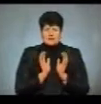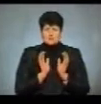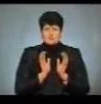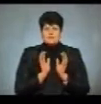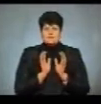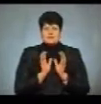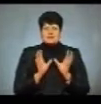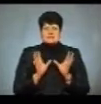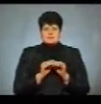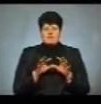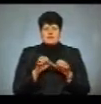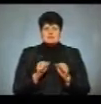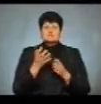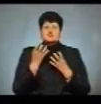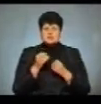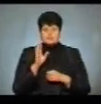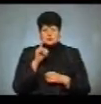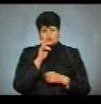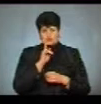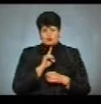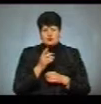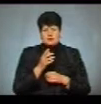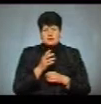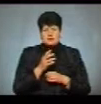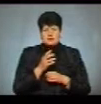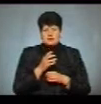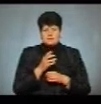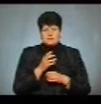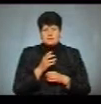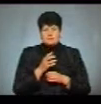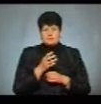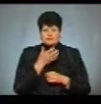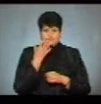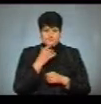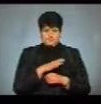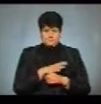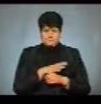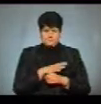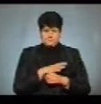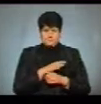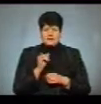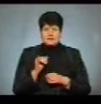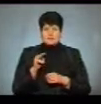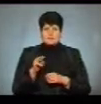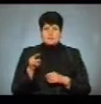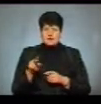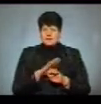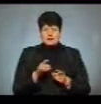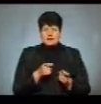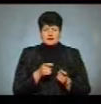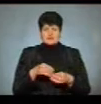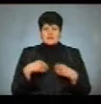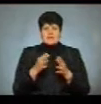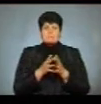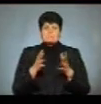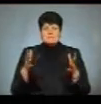співвласника буде ще комфортніше, щоб температура була в них краща. далі ІТП не постачає кращої,